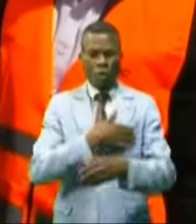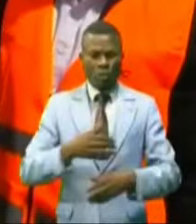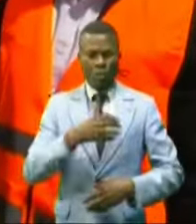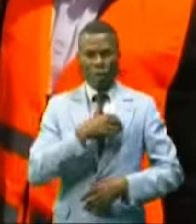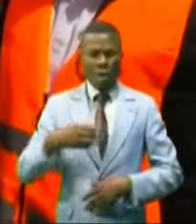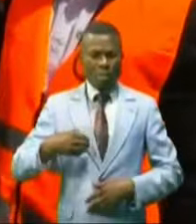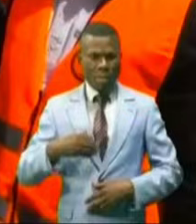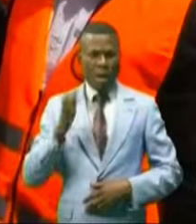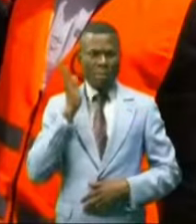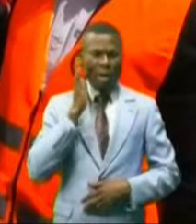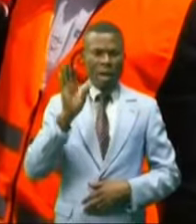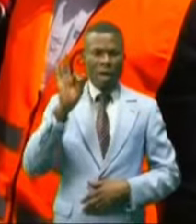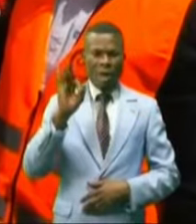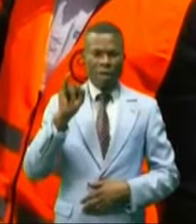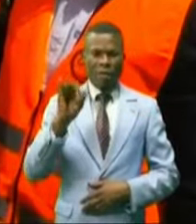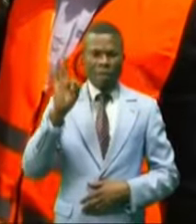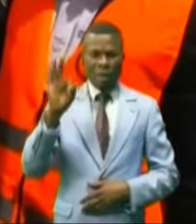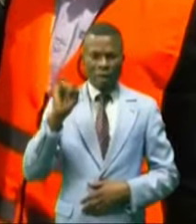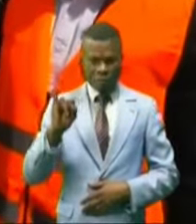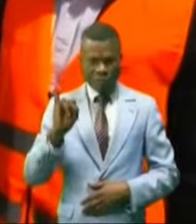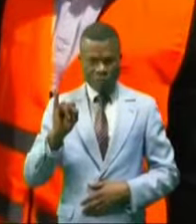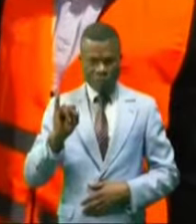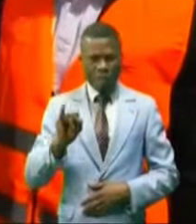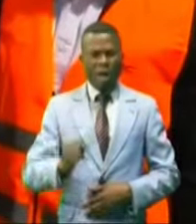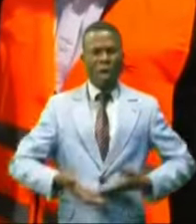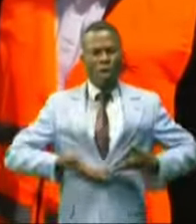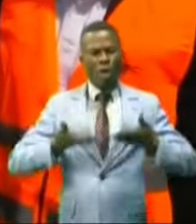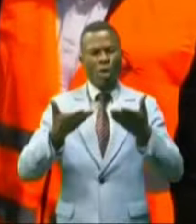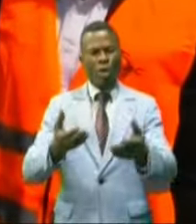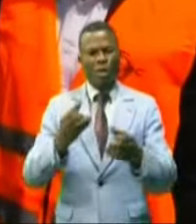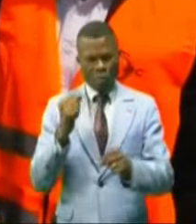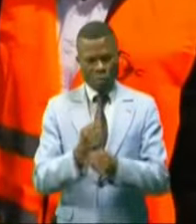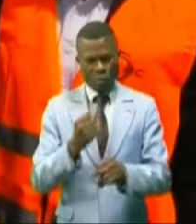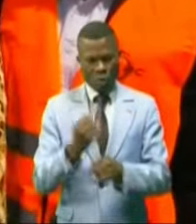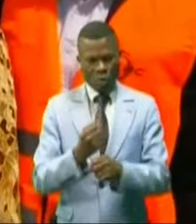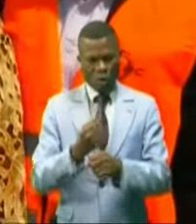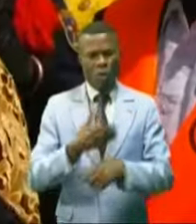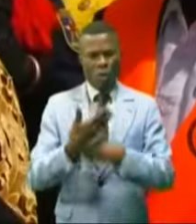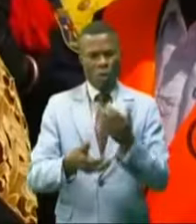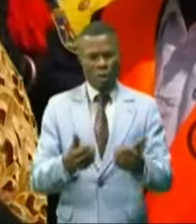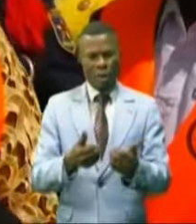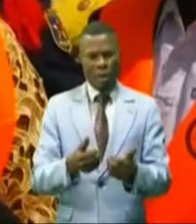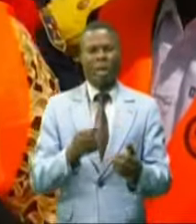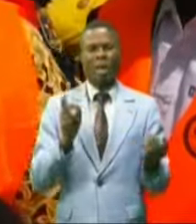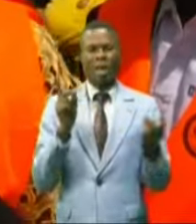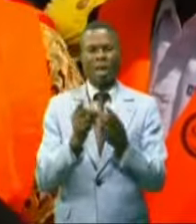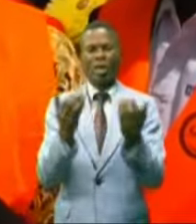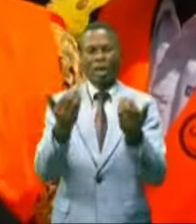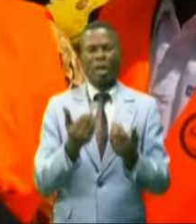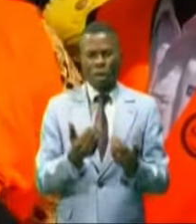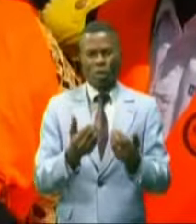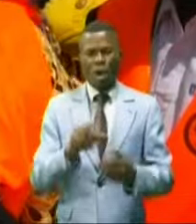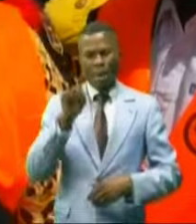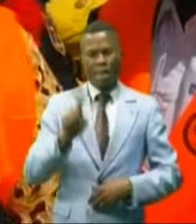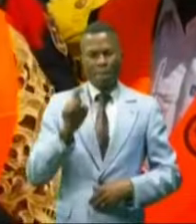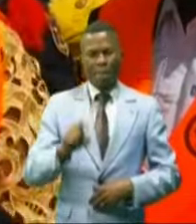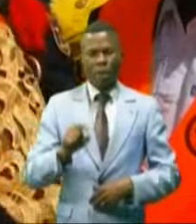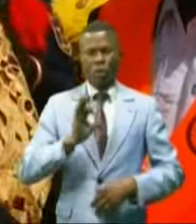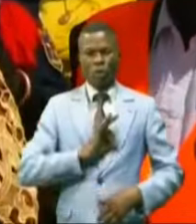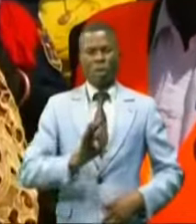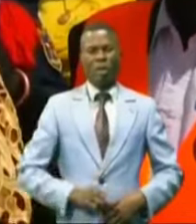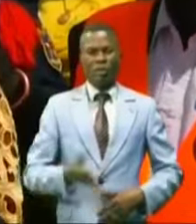Fifi Masuka parce qu'elle se casse en mille morceaux et tout ce qu'elle fait rencontre la volonté du chef de l'État, Fatshi